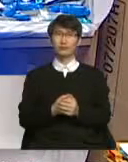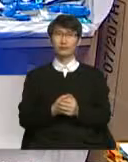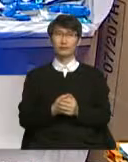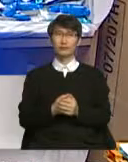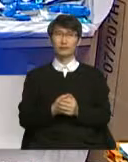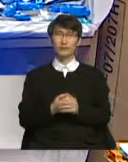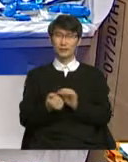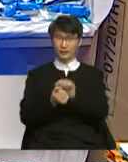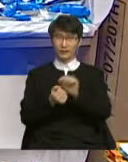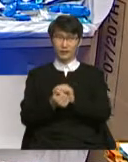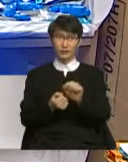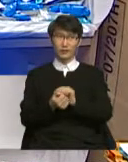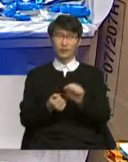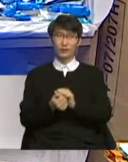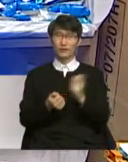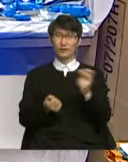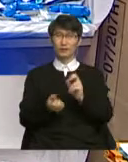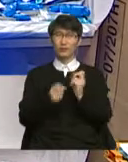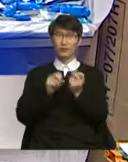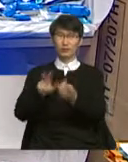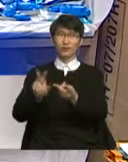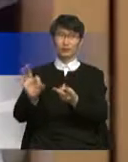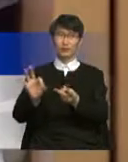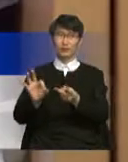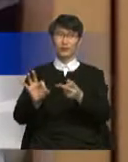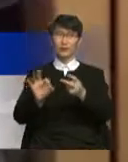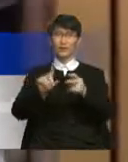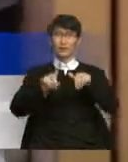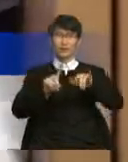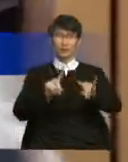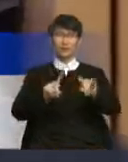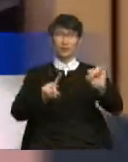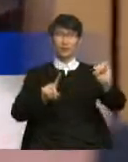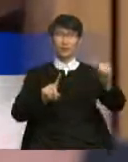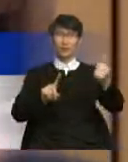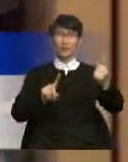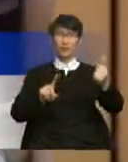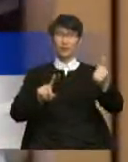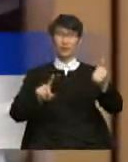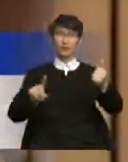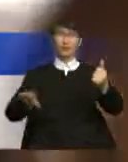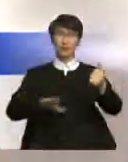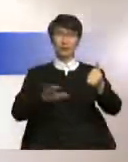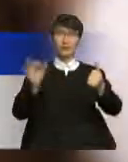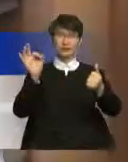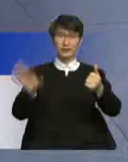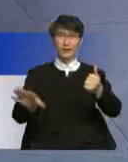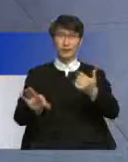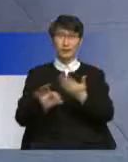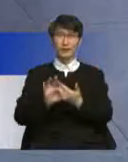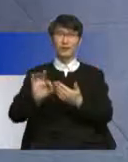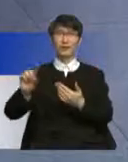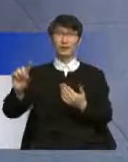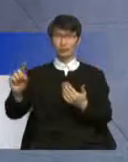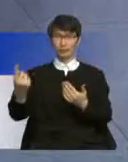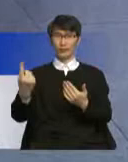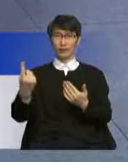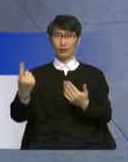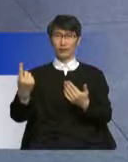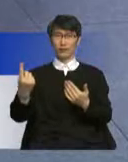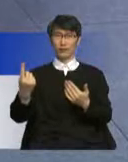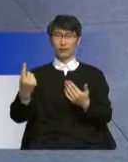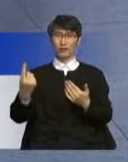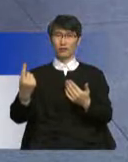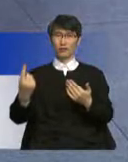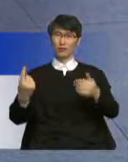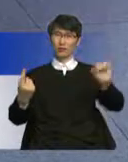배부하는 비용이 한 개당 500원 정도가 들어요. 저희가 아이스팩을 사면은 되고, 저희는 실수가 있으면은 요구